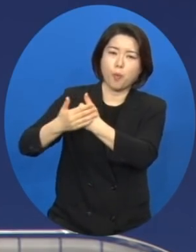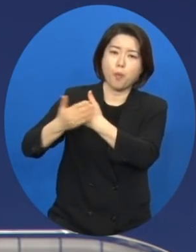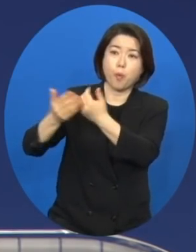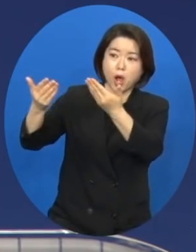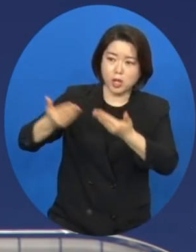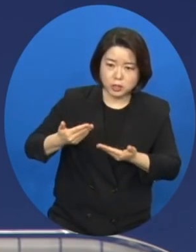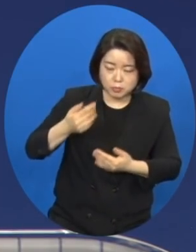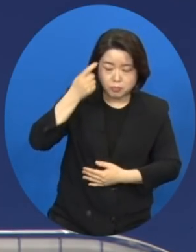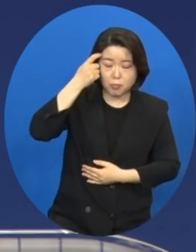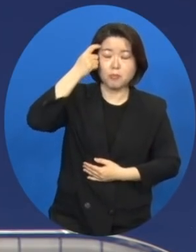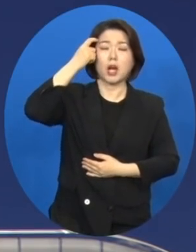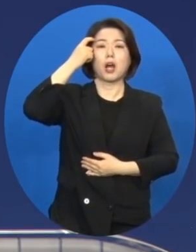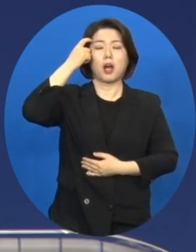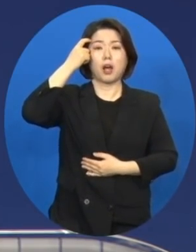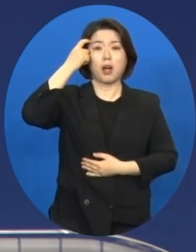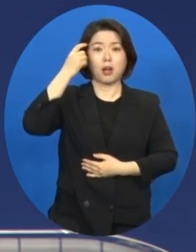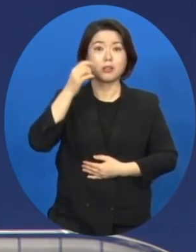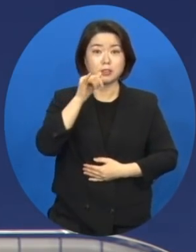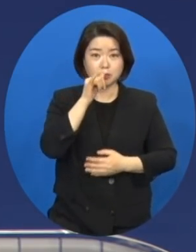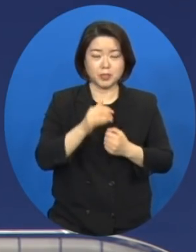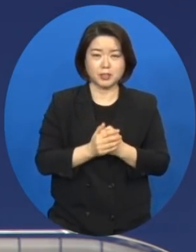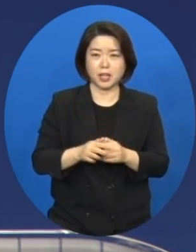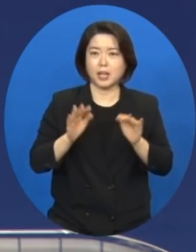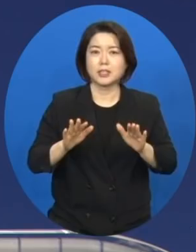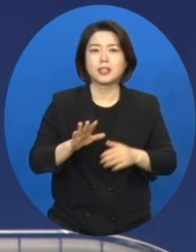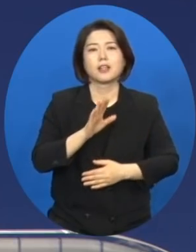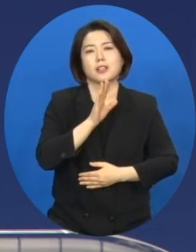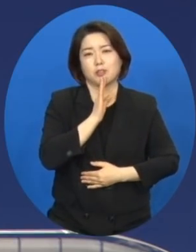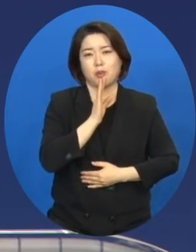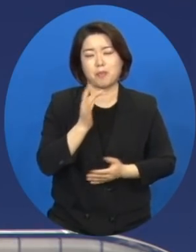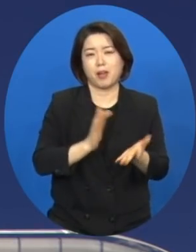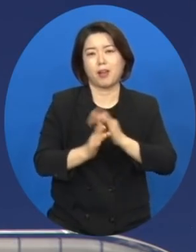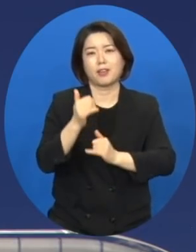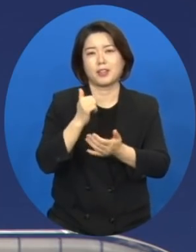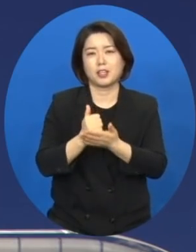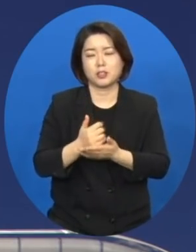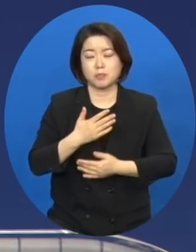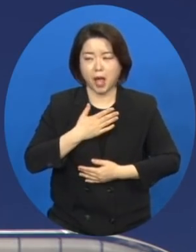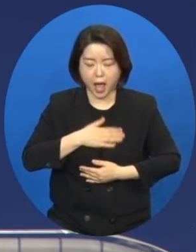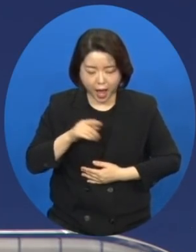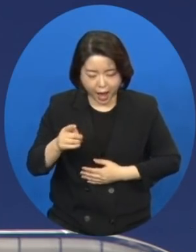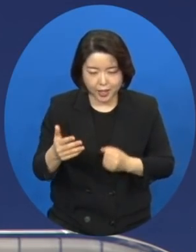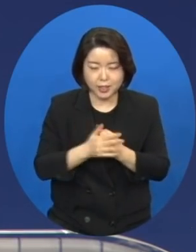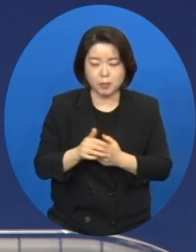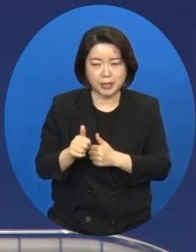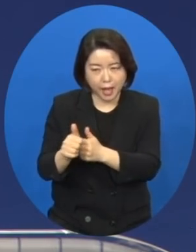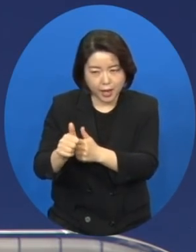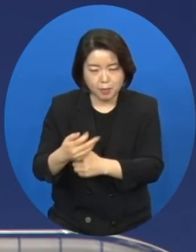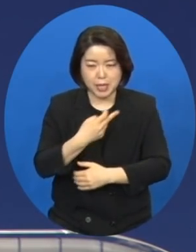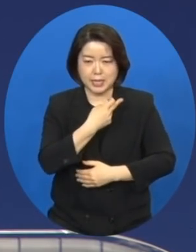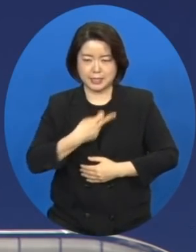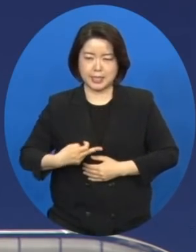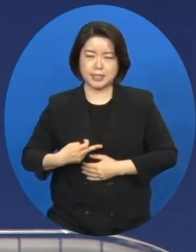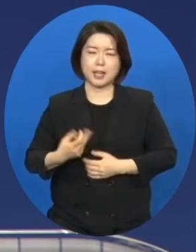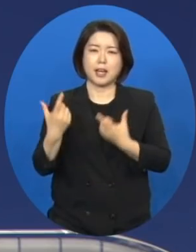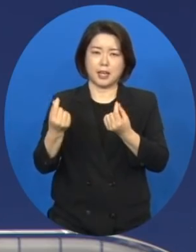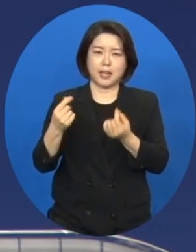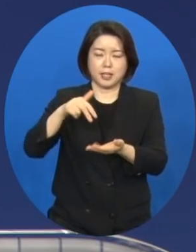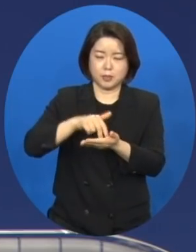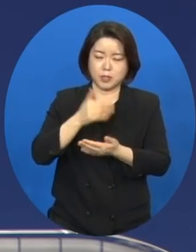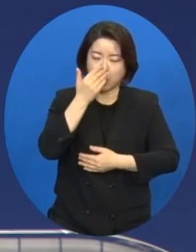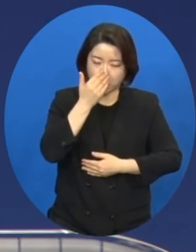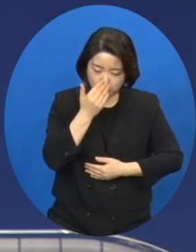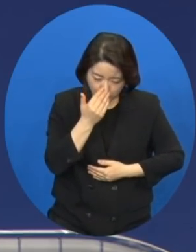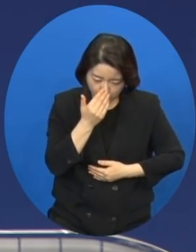있었음이 생각이 납니다. 그리고 이제는 정말 예수님을 알았으니 그분을 따라가며 제자를 삼는 제자로서